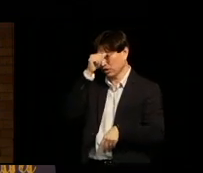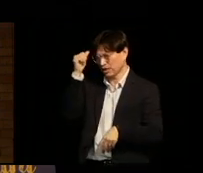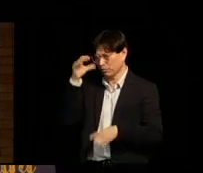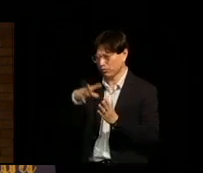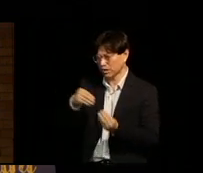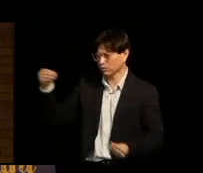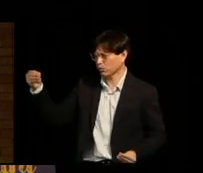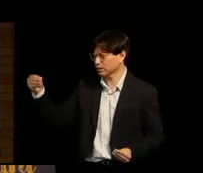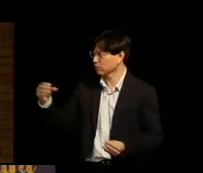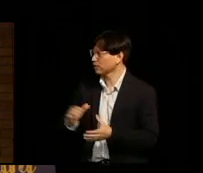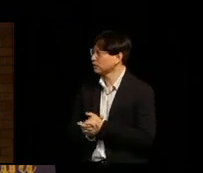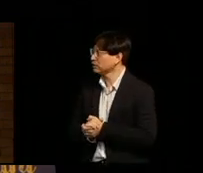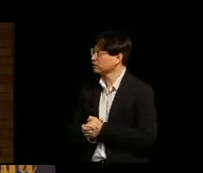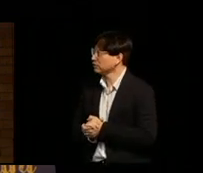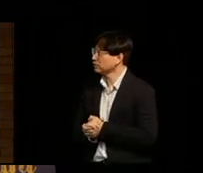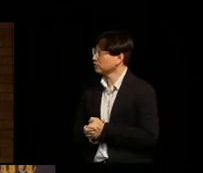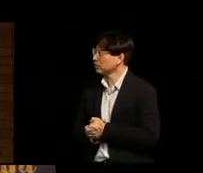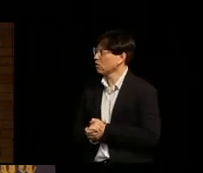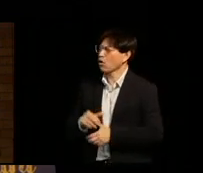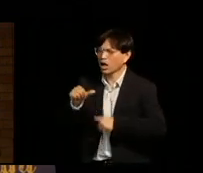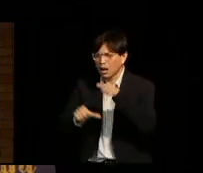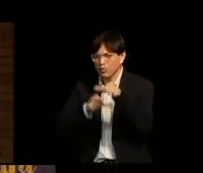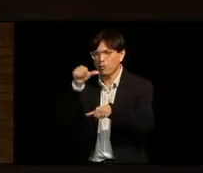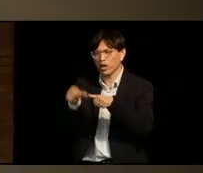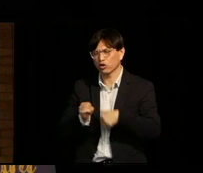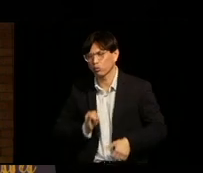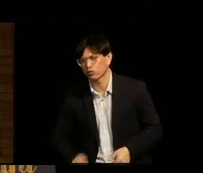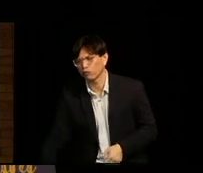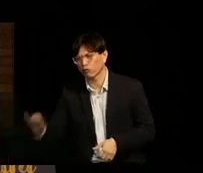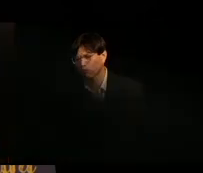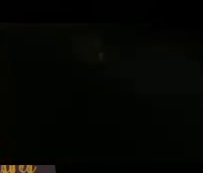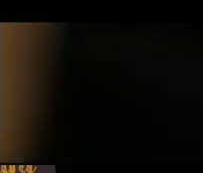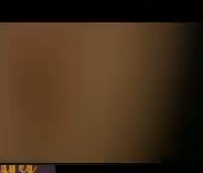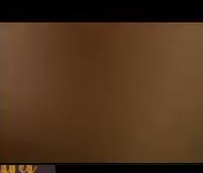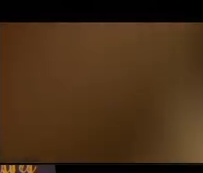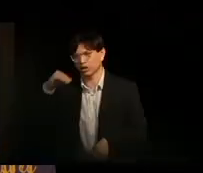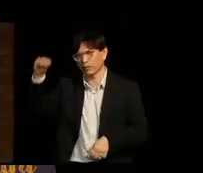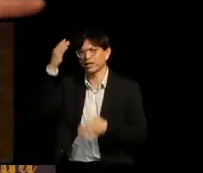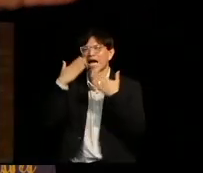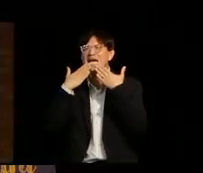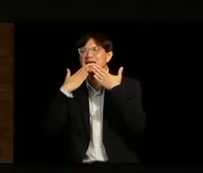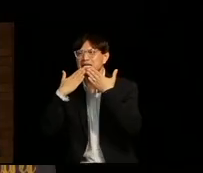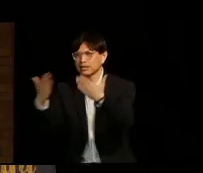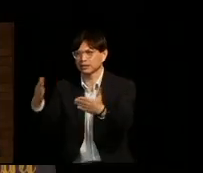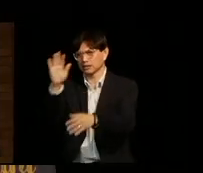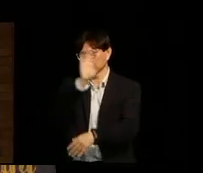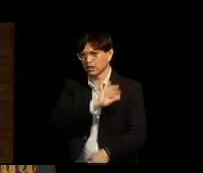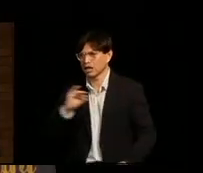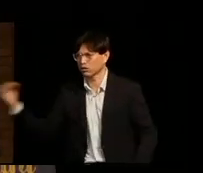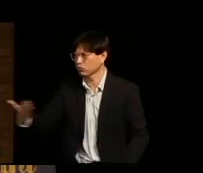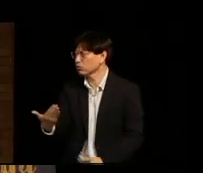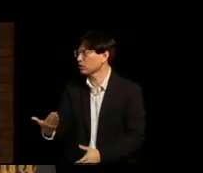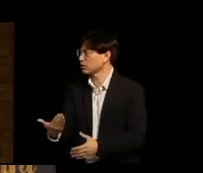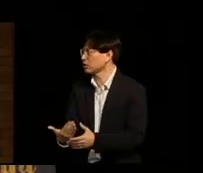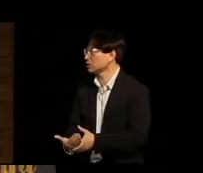realizzare un cambiamento profondo della mentalità Grazie veramente a tutti grazie a don Enzo sua eccellenza